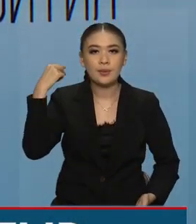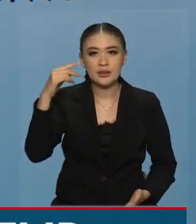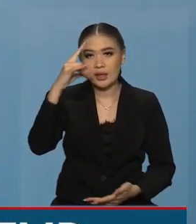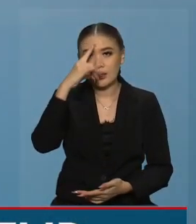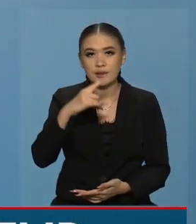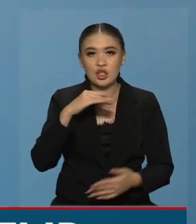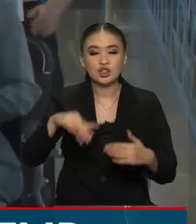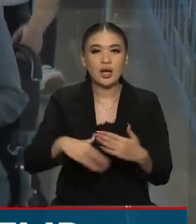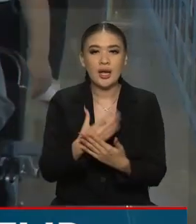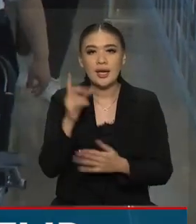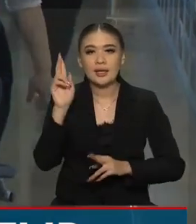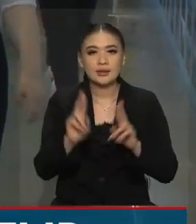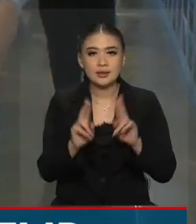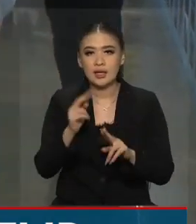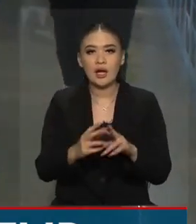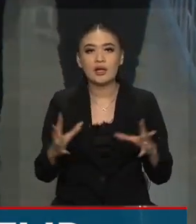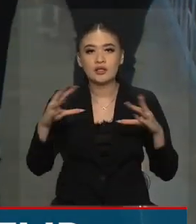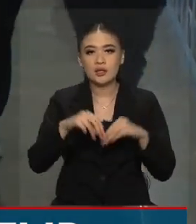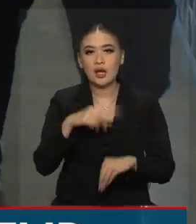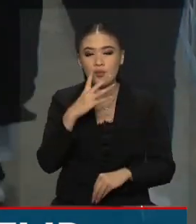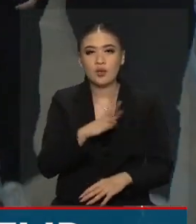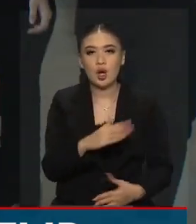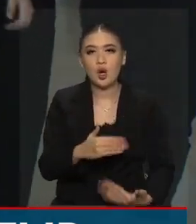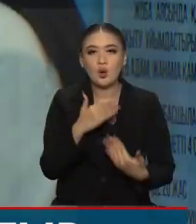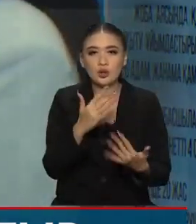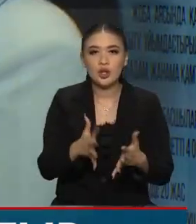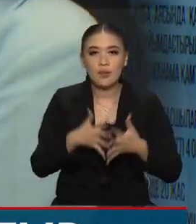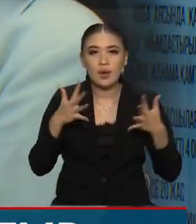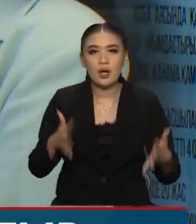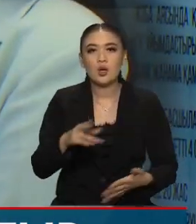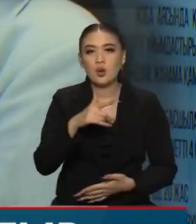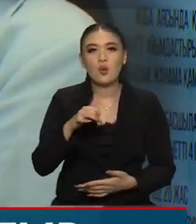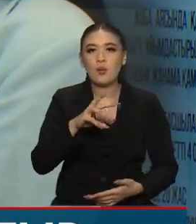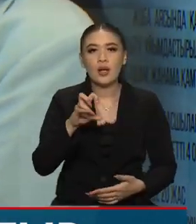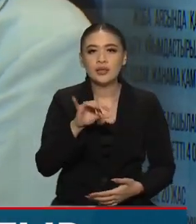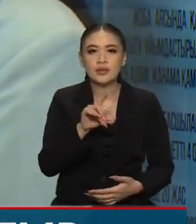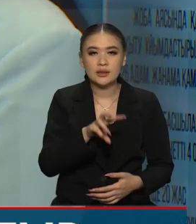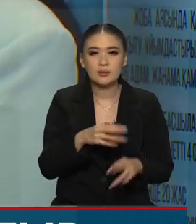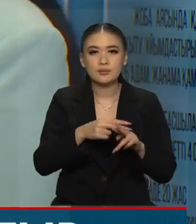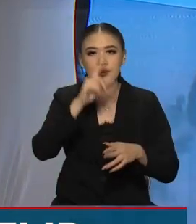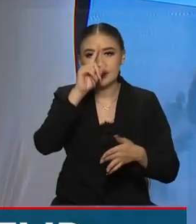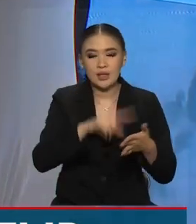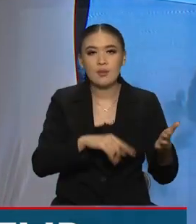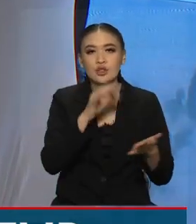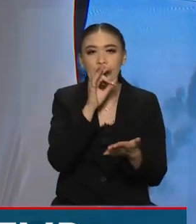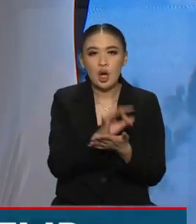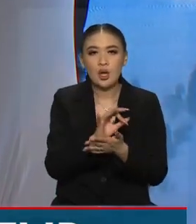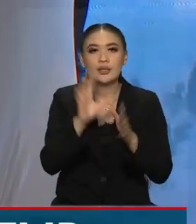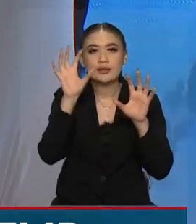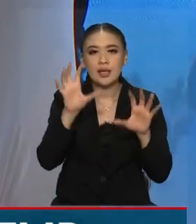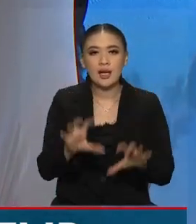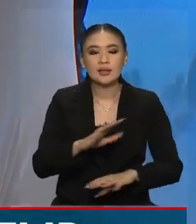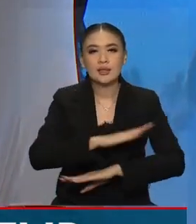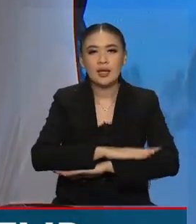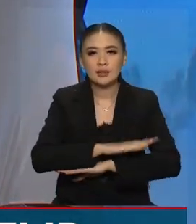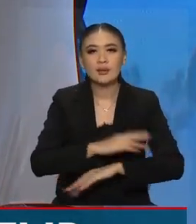Қазақстанда жаңа этика қалыптасып жатқанын айтты. Оның өзегі әділдік пен гуманизм, өзара сенім мен жауапкершілік, заң мен тәртіп